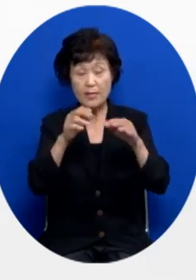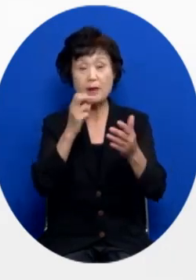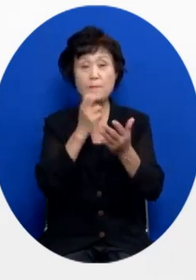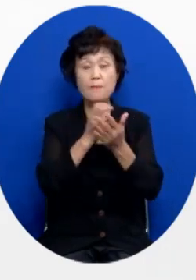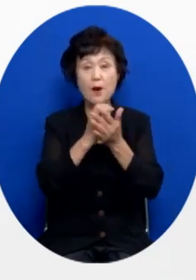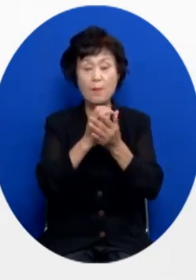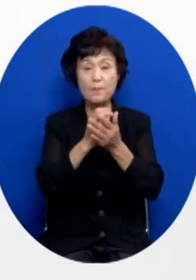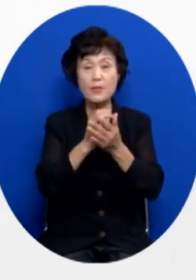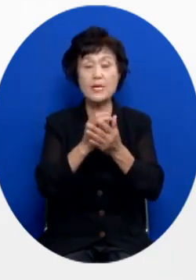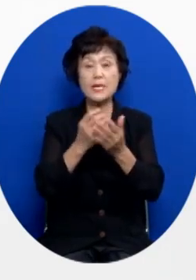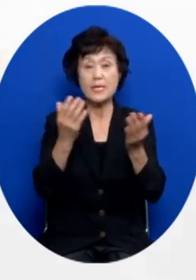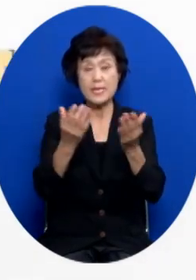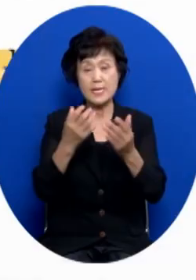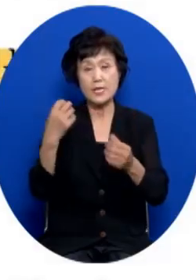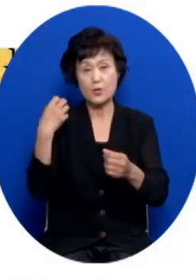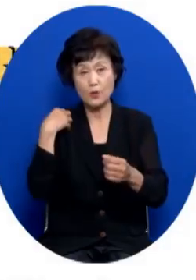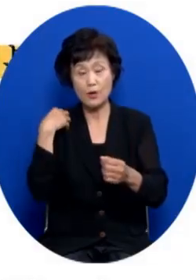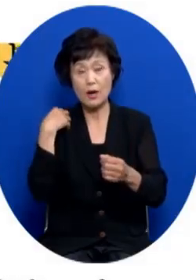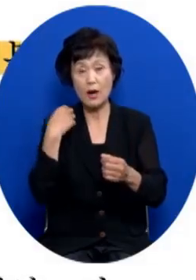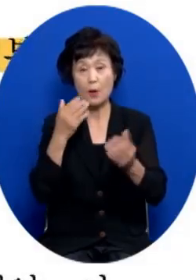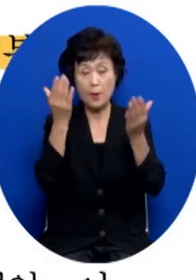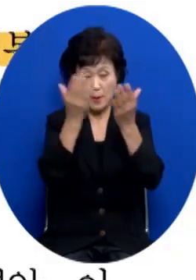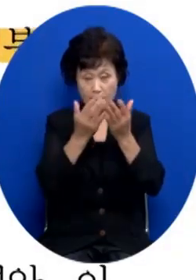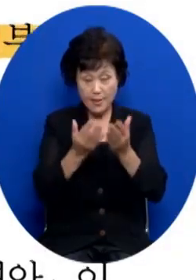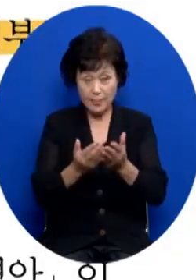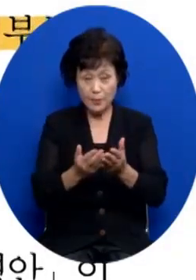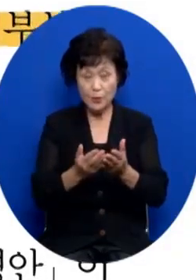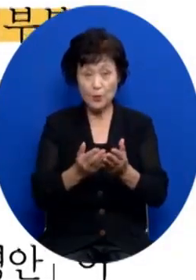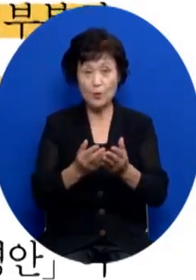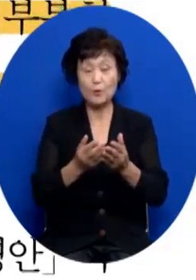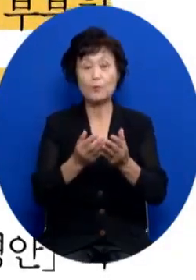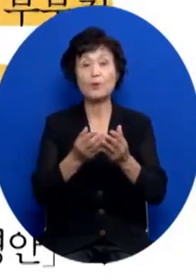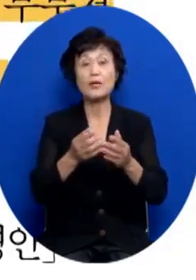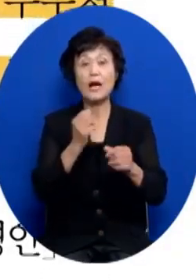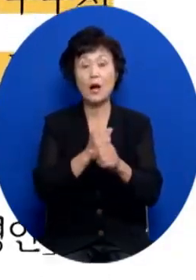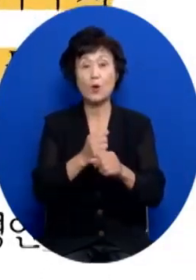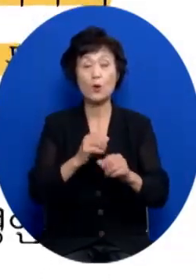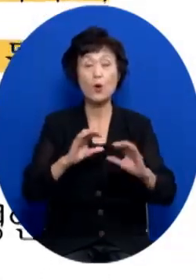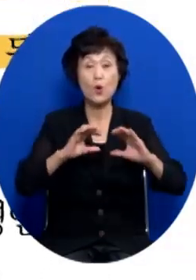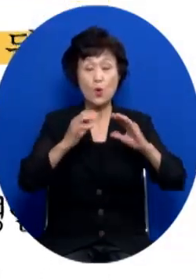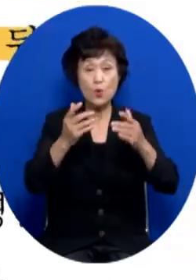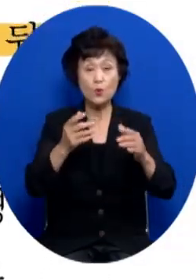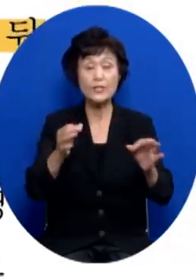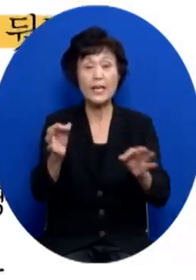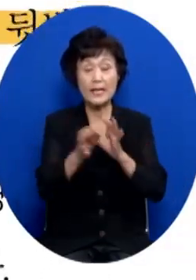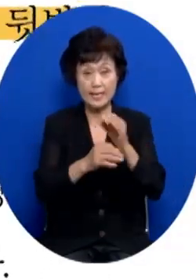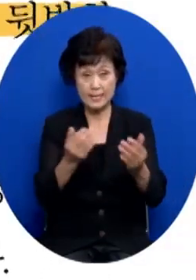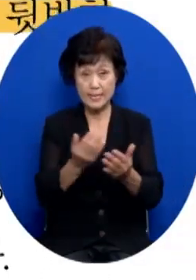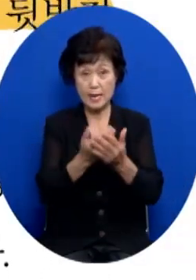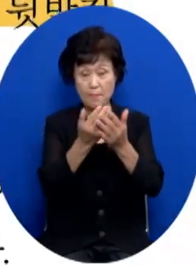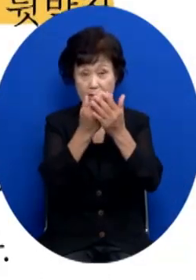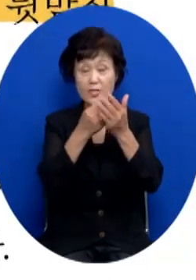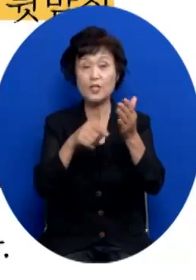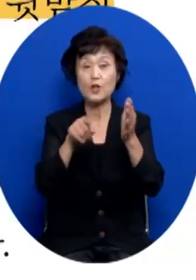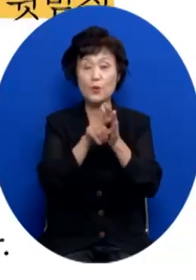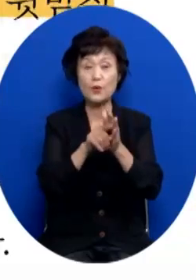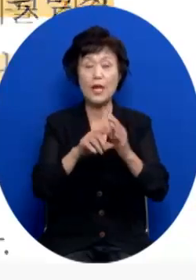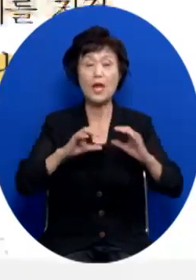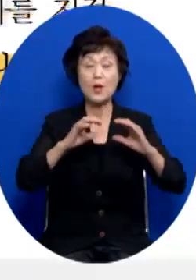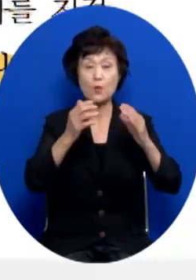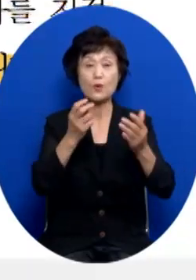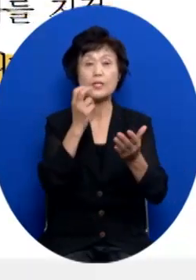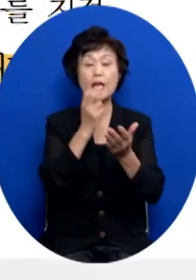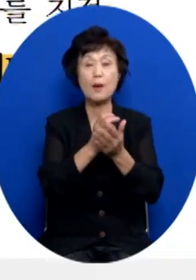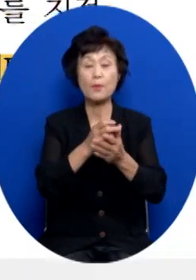수행하고 정부부처 맞춤형 지원체계를 구축해 국가의 경제발전을 뒷받침하기 위해 국제법무국을 신설한다고